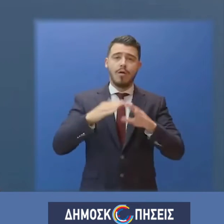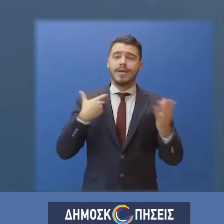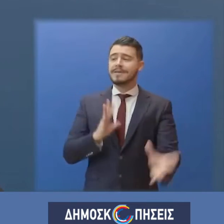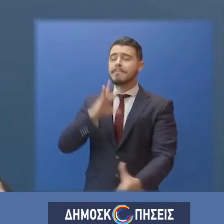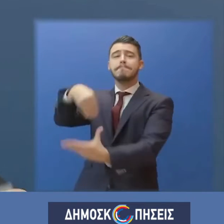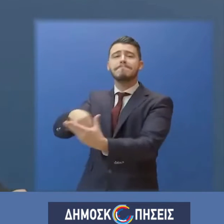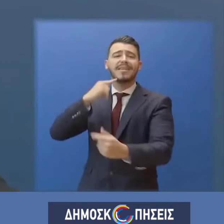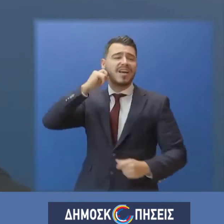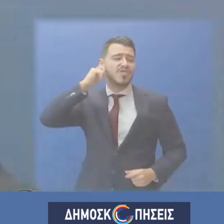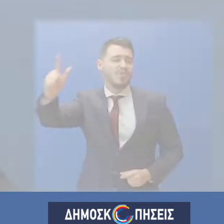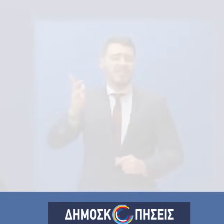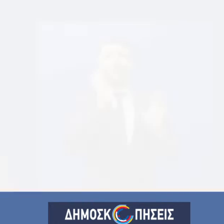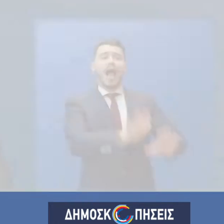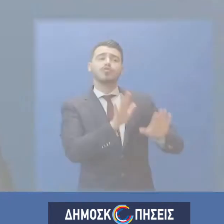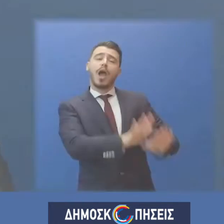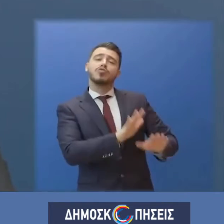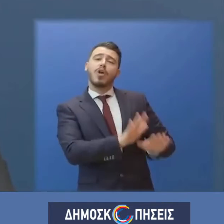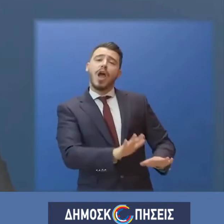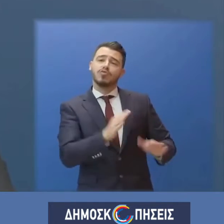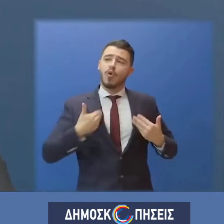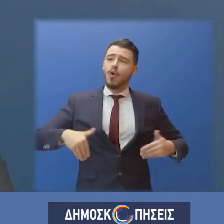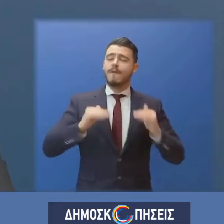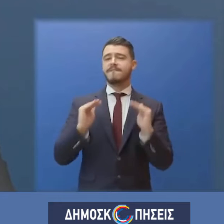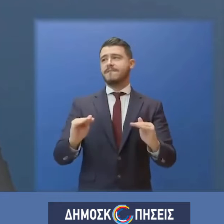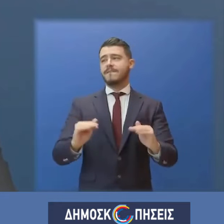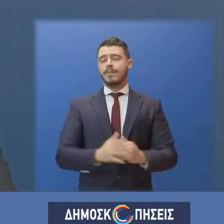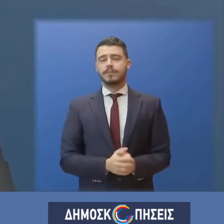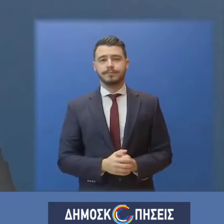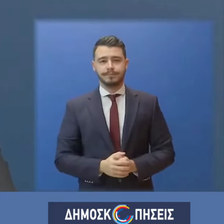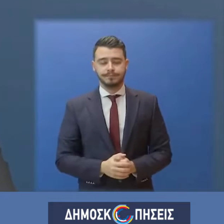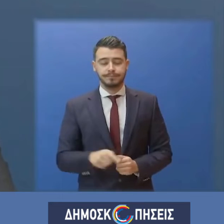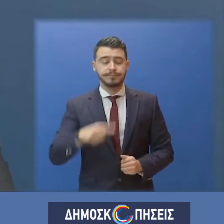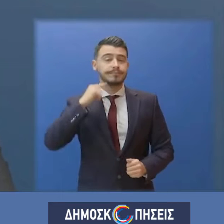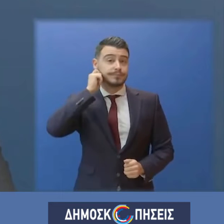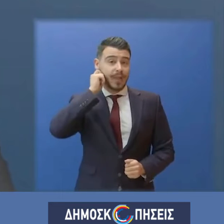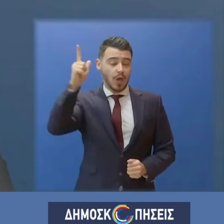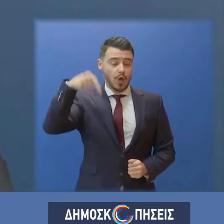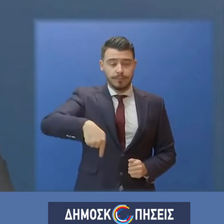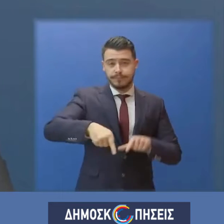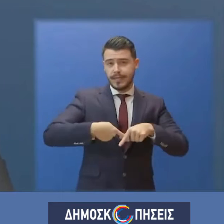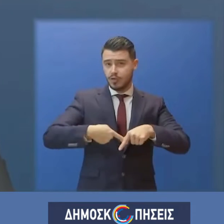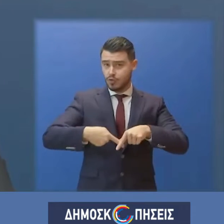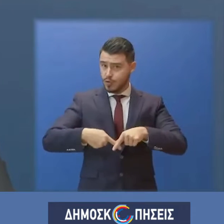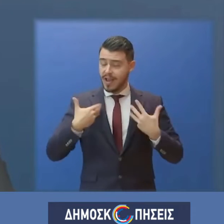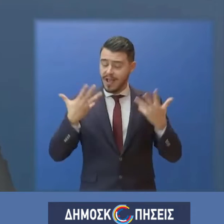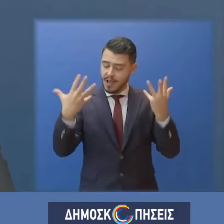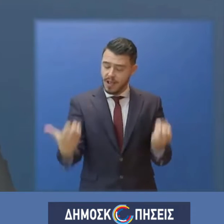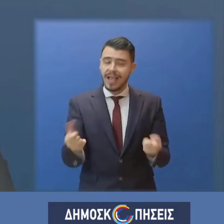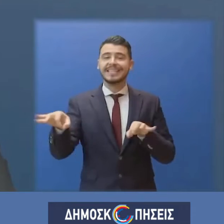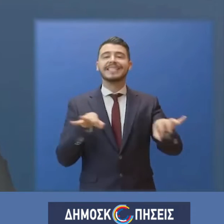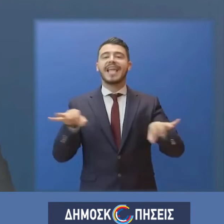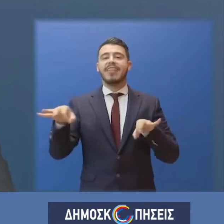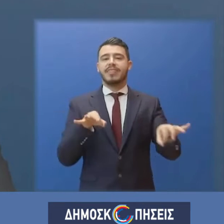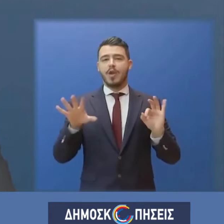εορταστικές εκδηλώσεις, κυρίως σε κλειστούς χώρους. Εν ώψη της εορταστικής περίοδου έχουμε ένα συγκεκριμένο πλαίσιο βάσει του οποίου προχωρούμε με